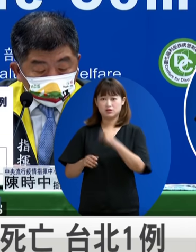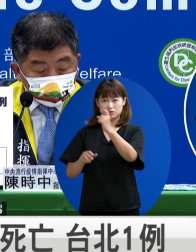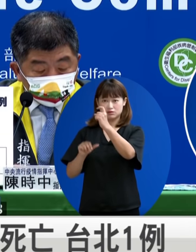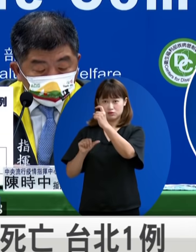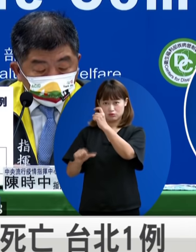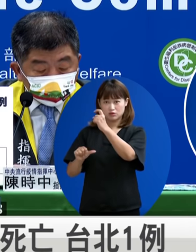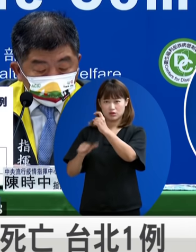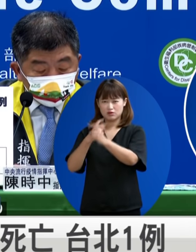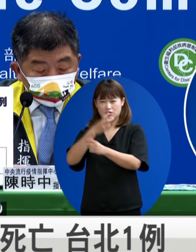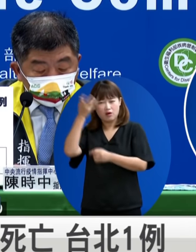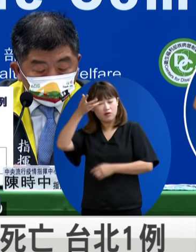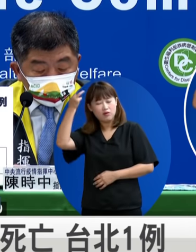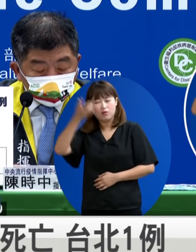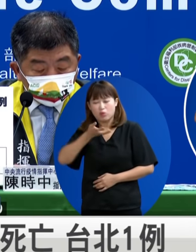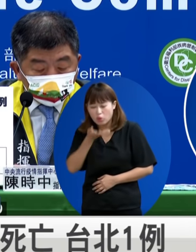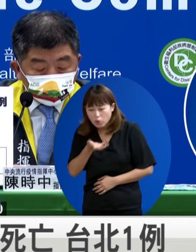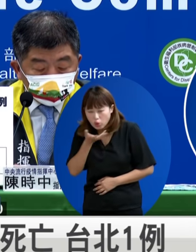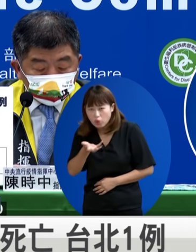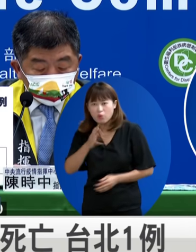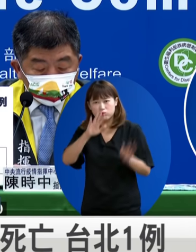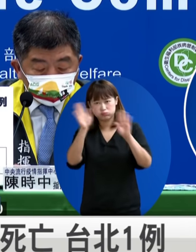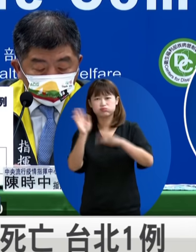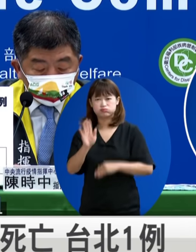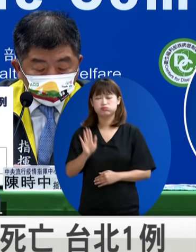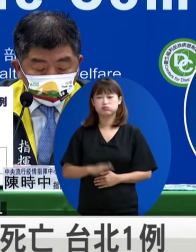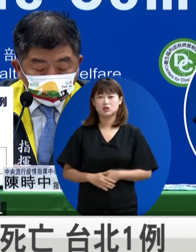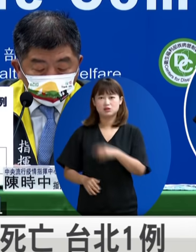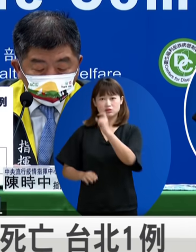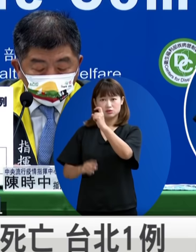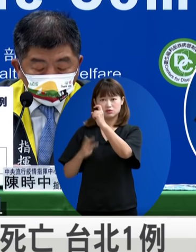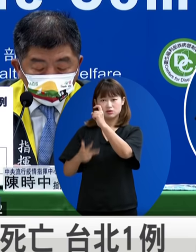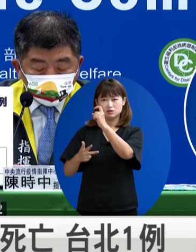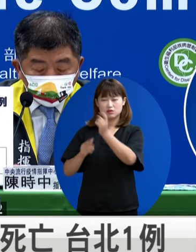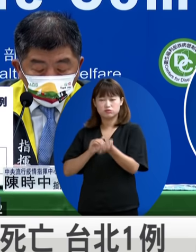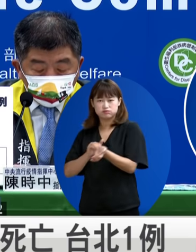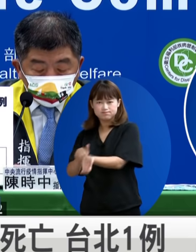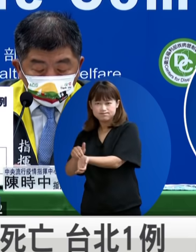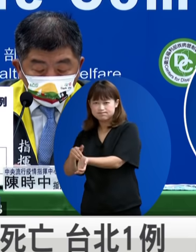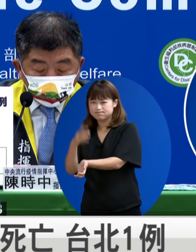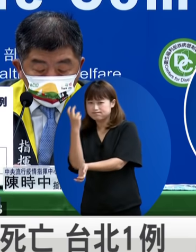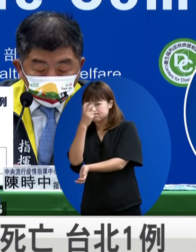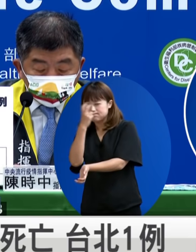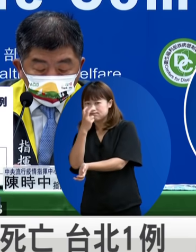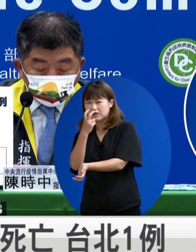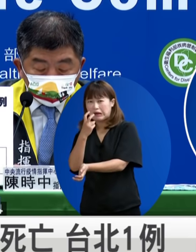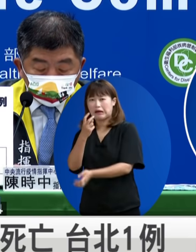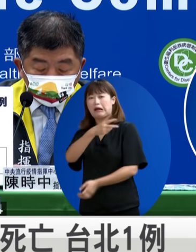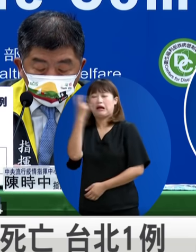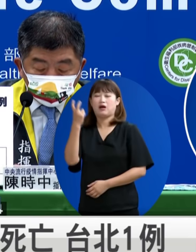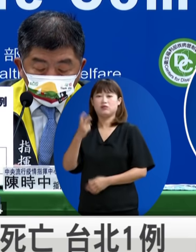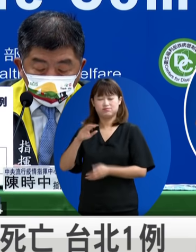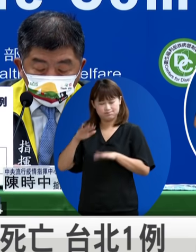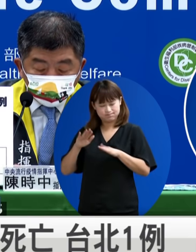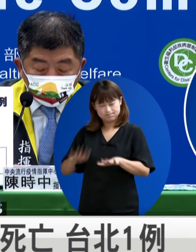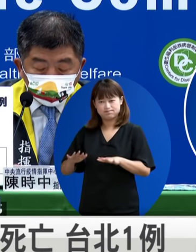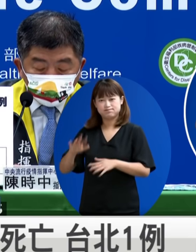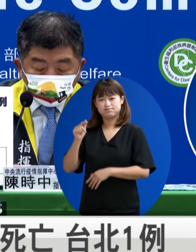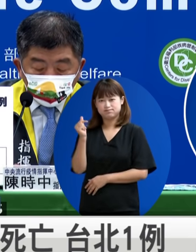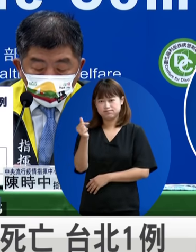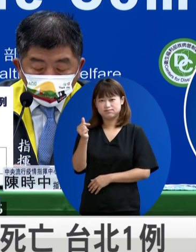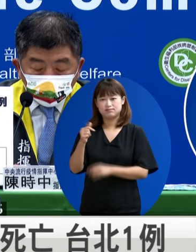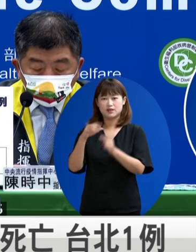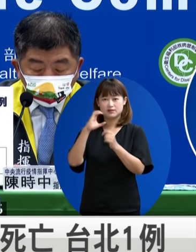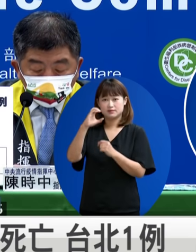10月5日出现发烧、腹泻等症状，那10月7日就医采检，那今日确诊，CT 值